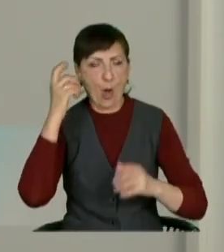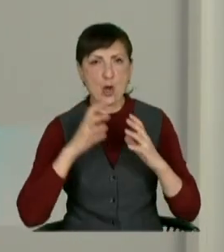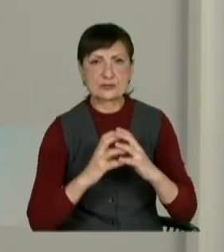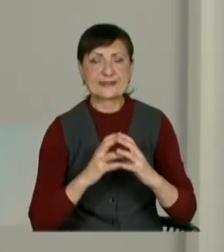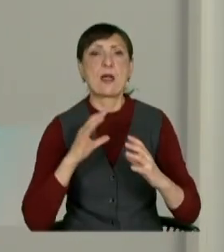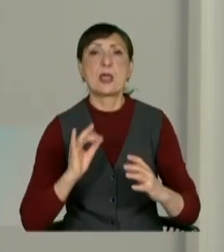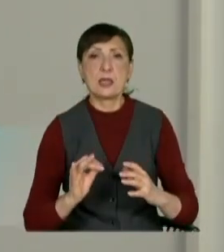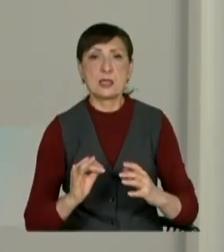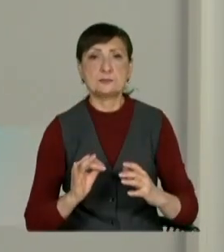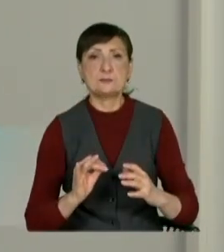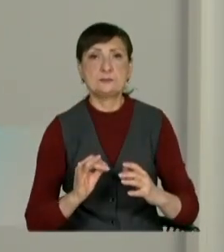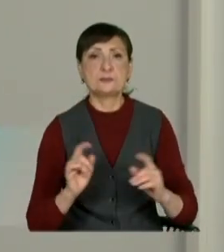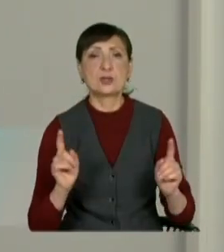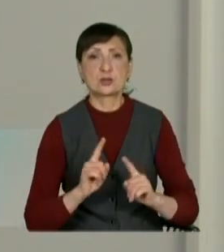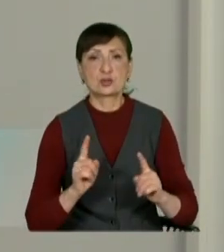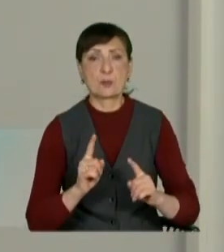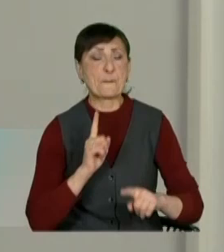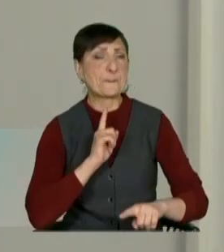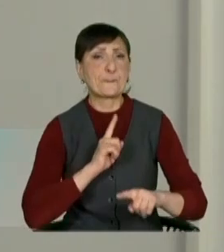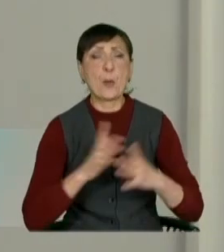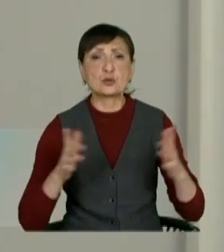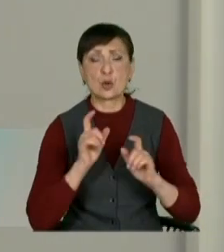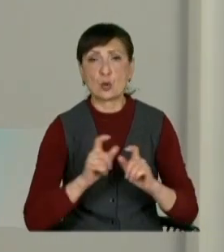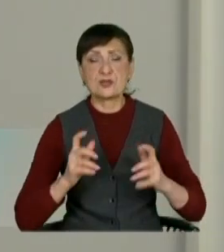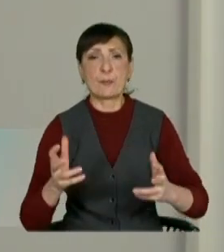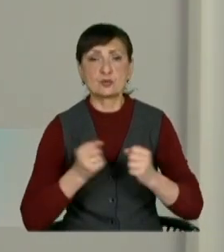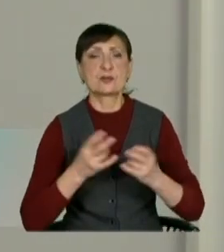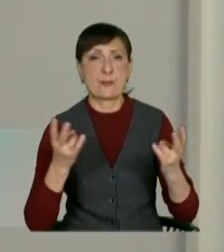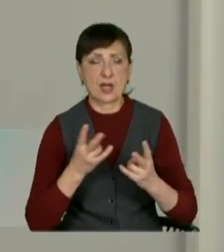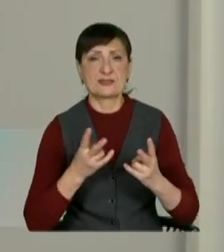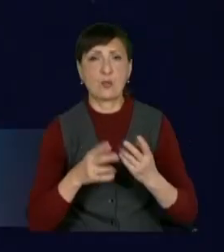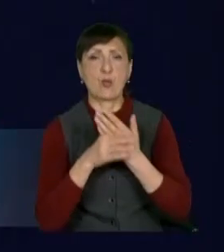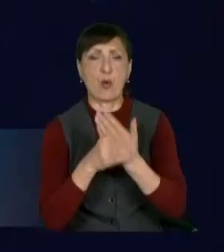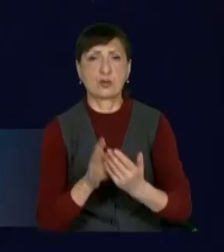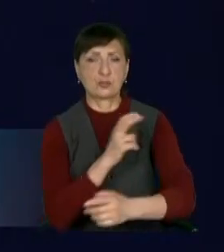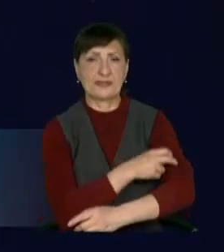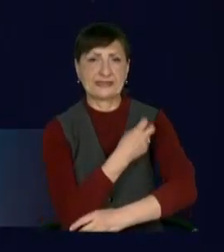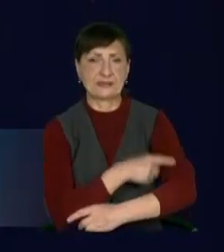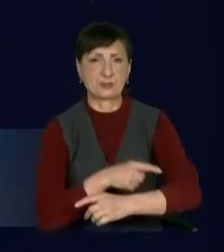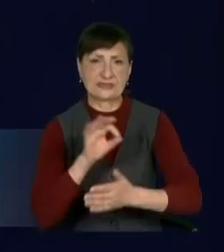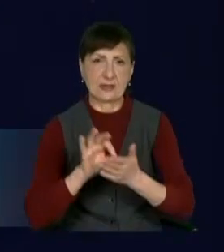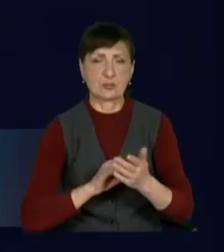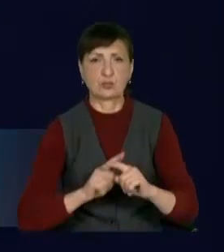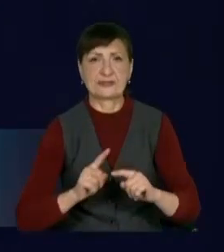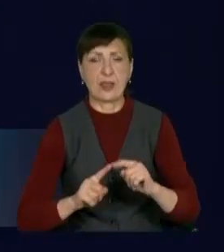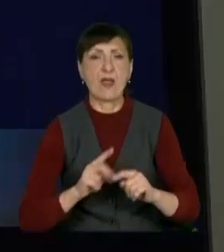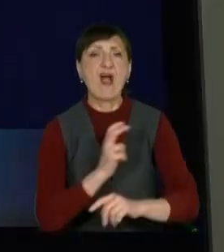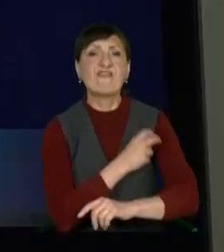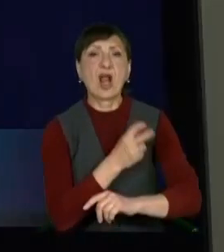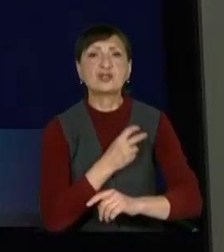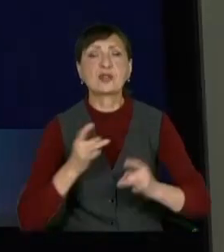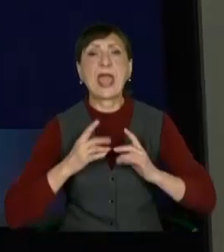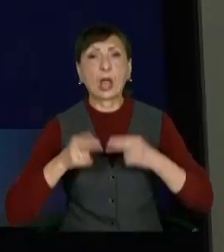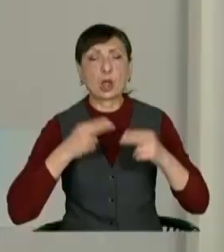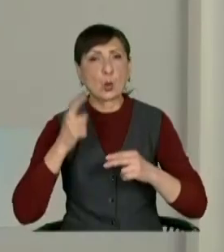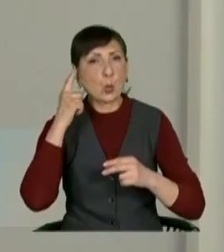и чтобы как можно больше людей получили необходимую медицинскую помощь. Врач, нейрохирург